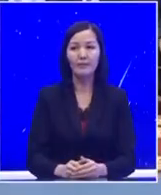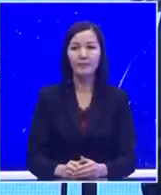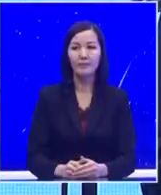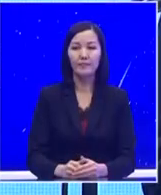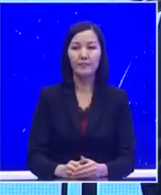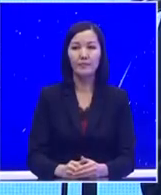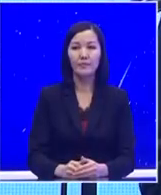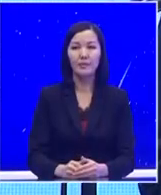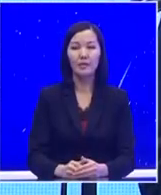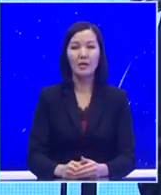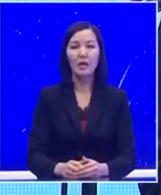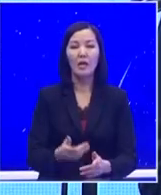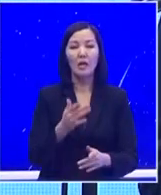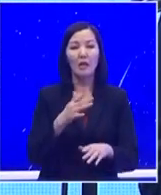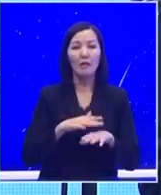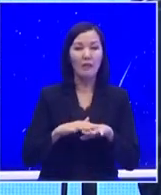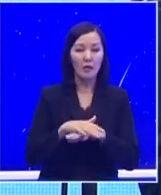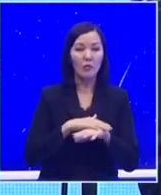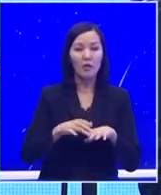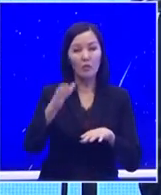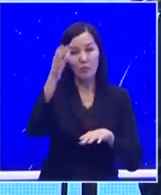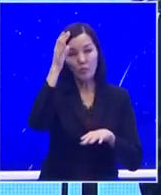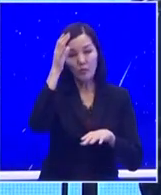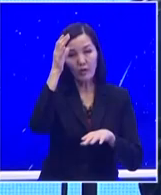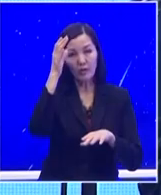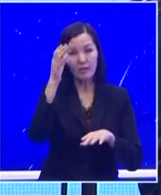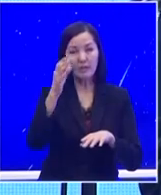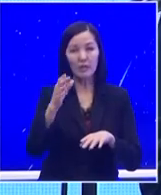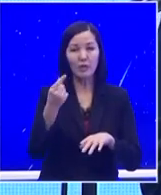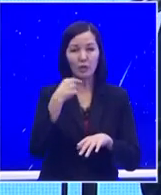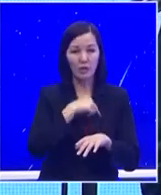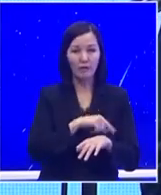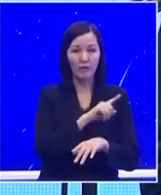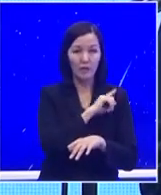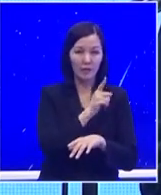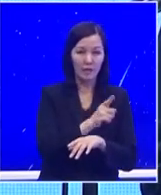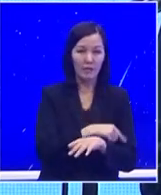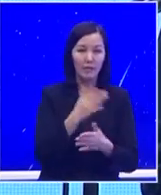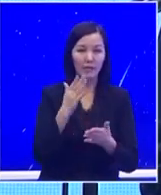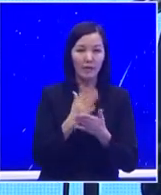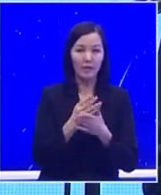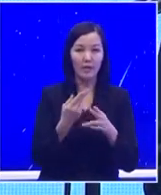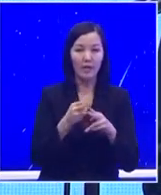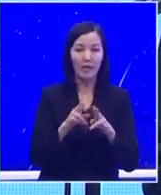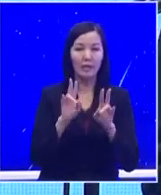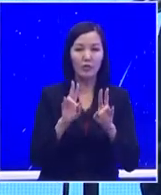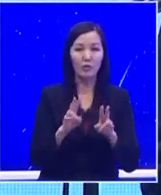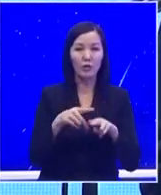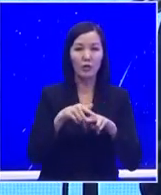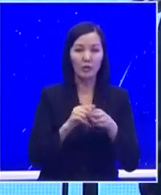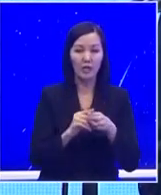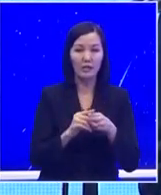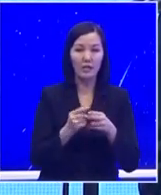знания, народная мудрость, человечность, сильная харизма – это только часть